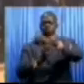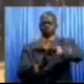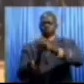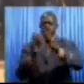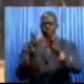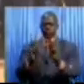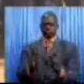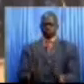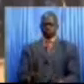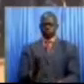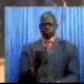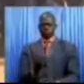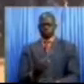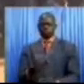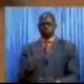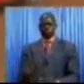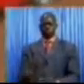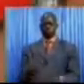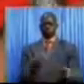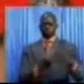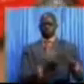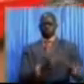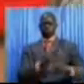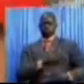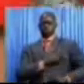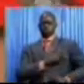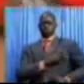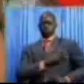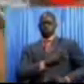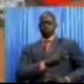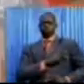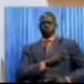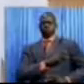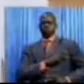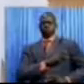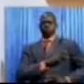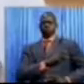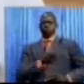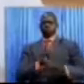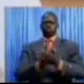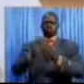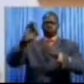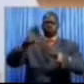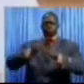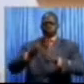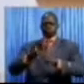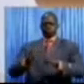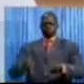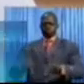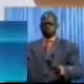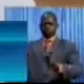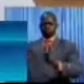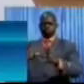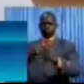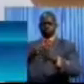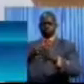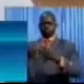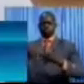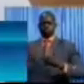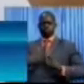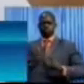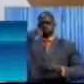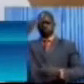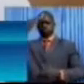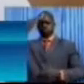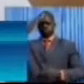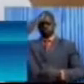personnes et des biens aux côtés des sapeurs-pompiers. Cette formation nous a permis d'acquérir des